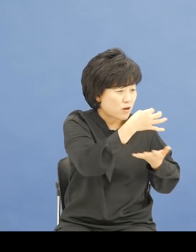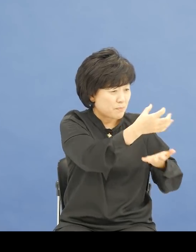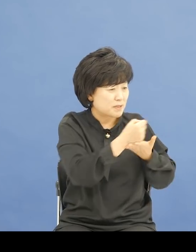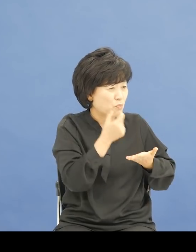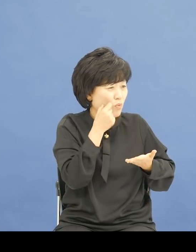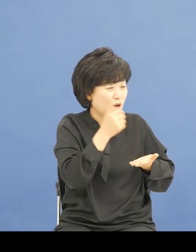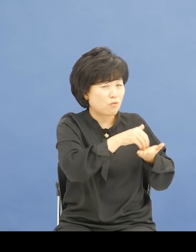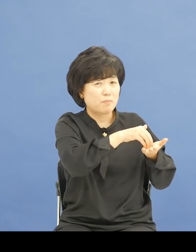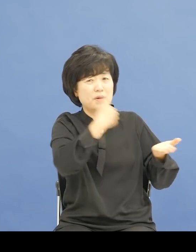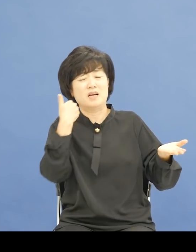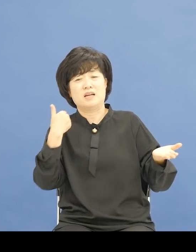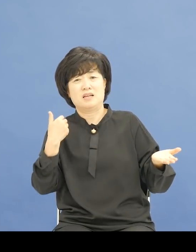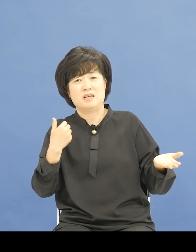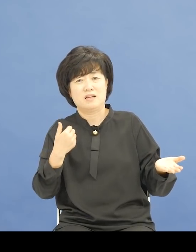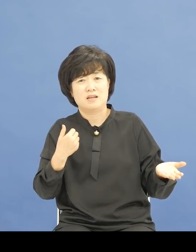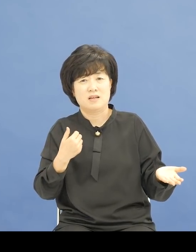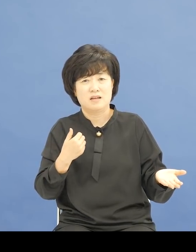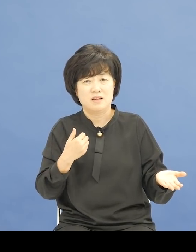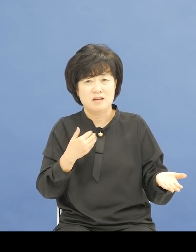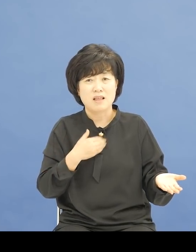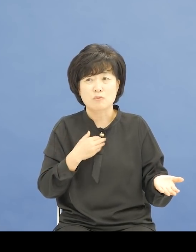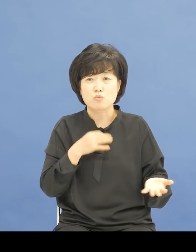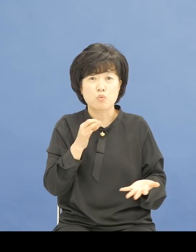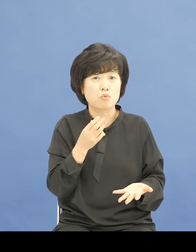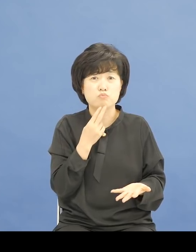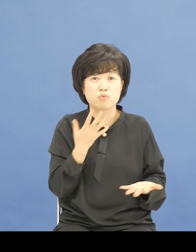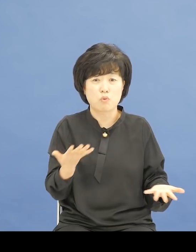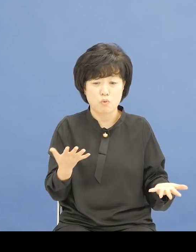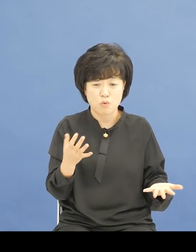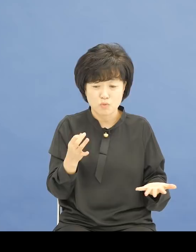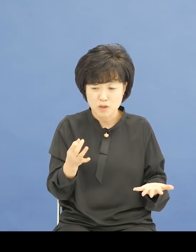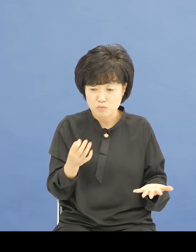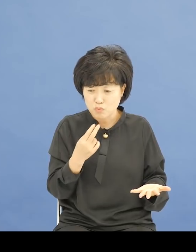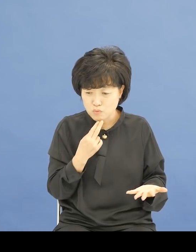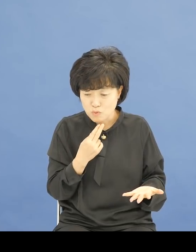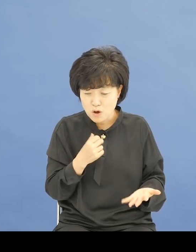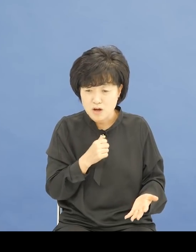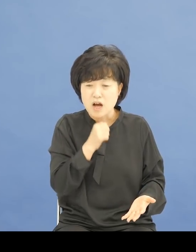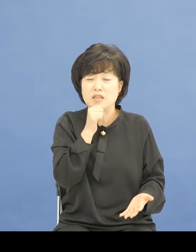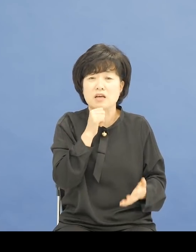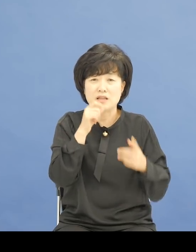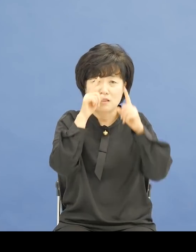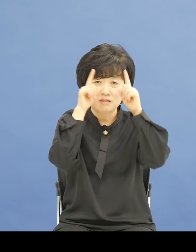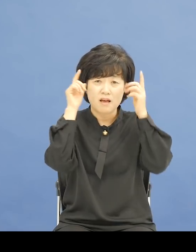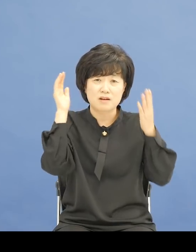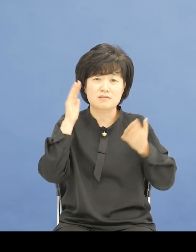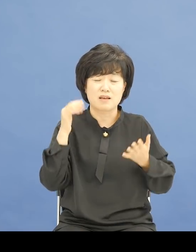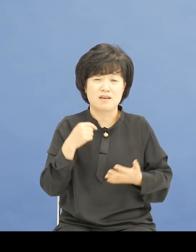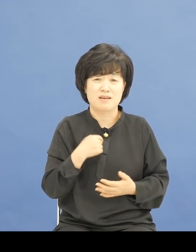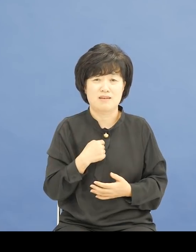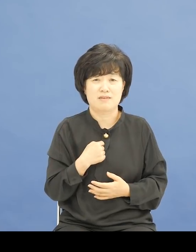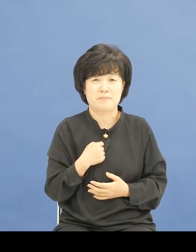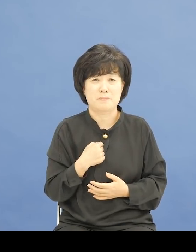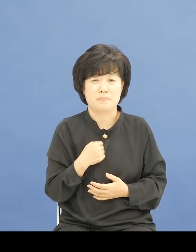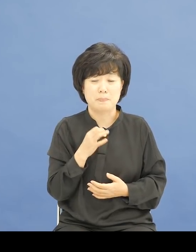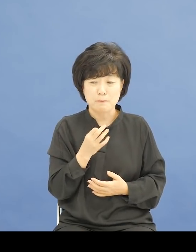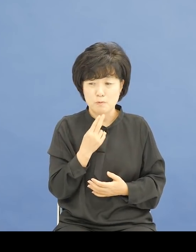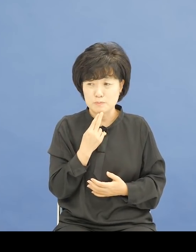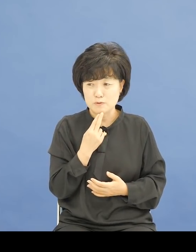못 받고 쫓겨났거든요. 네. 사면초가의 상황에서 저도 한 푼도 없고 되게 가난한 대학생이었는데